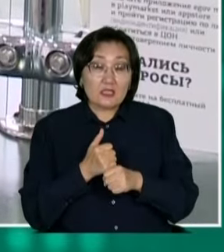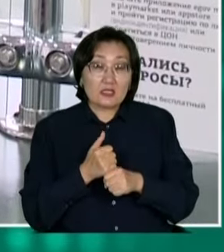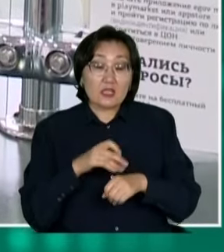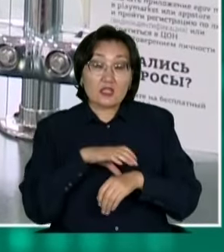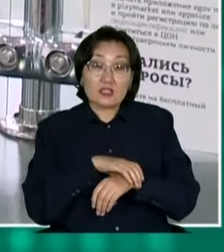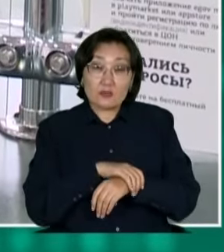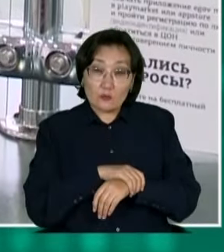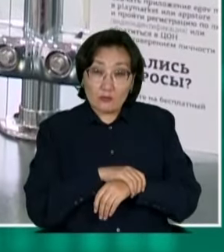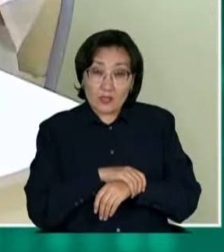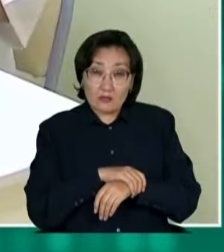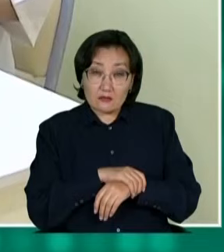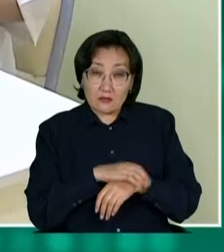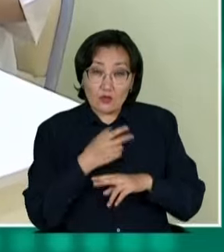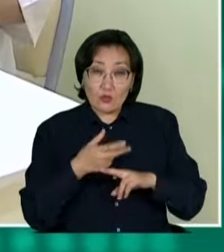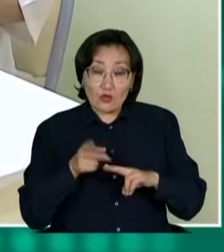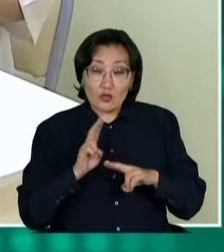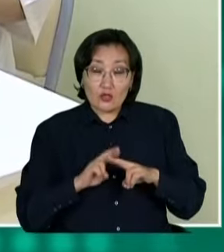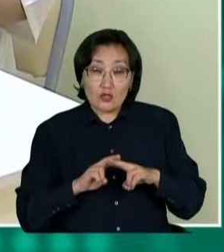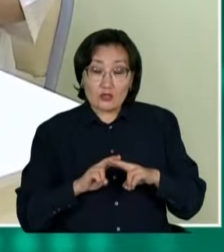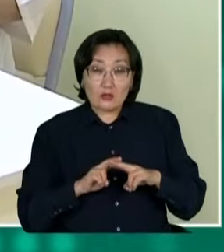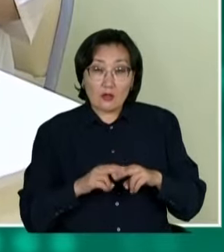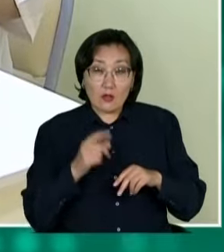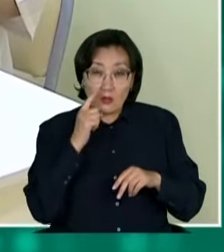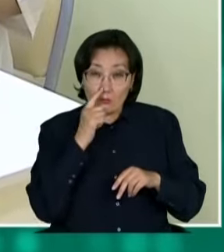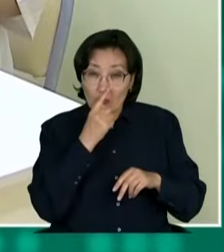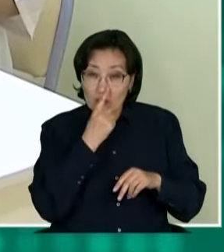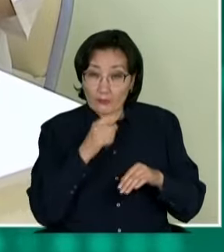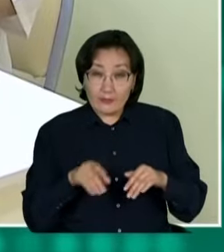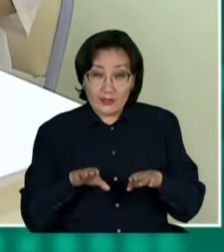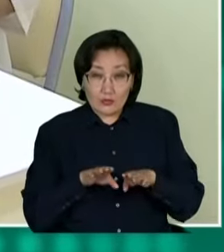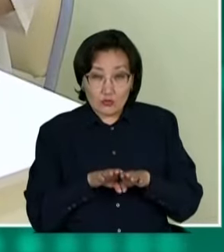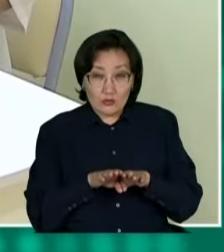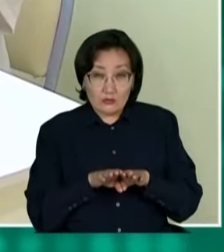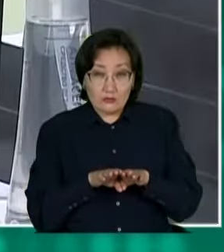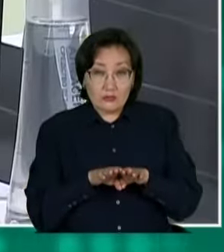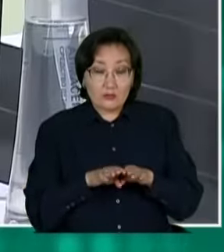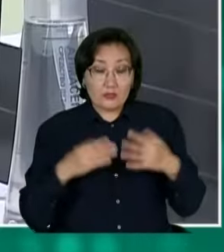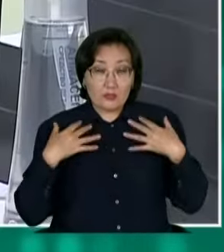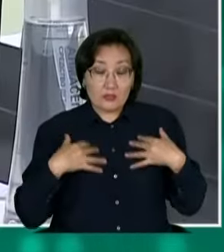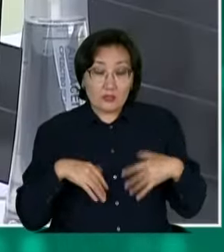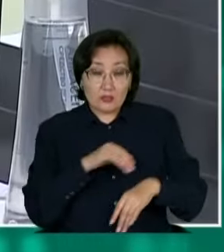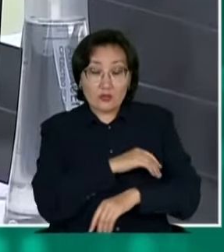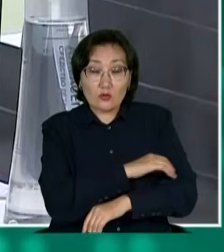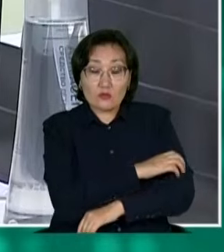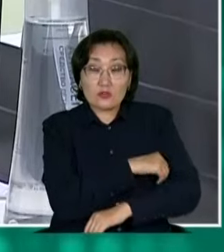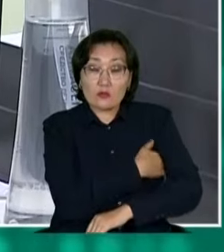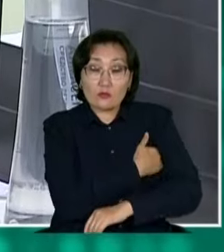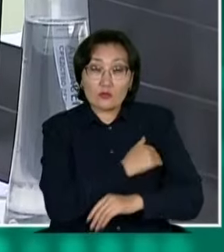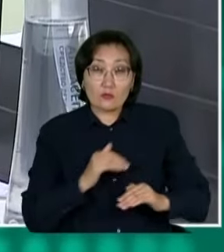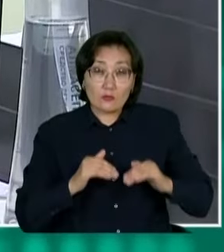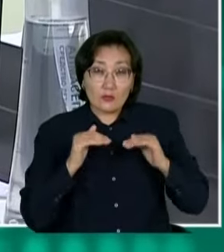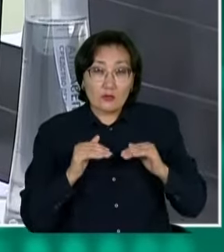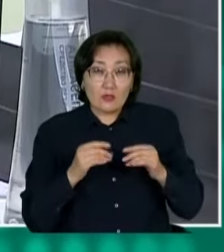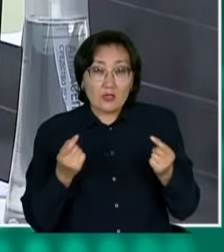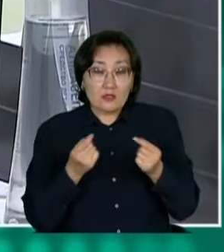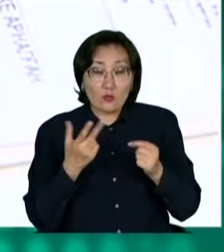клиник симптомдарынан келетін болсақ, ол жалпы мұрынның бітелуі, дене қызының көтерілуі, дене қызу онша қатты